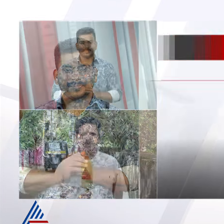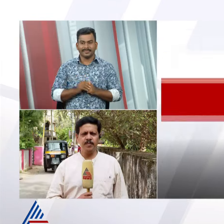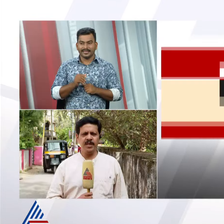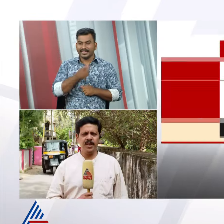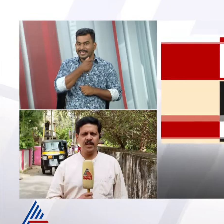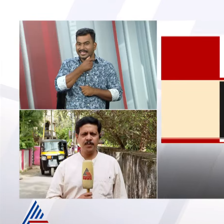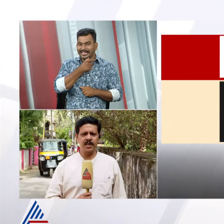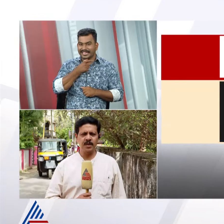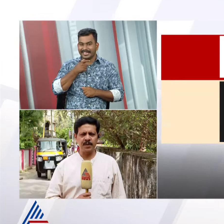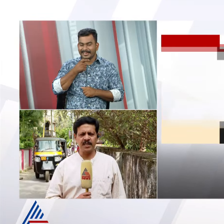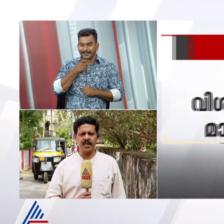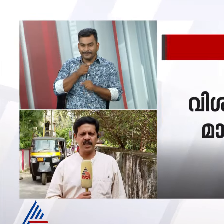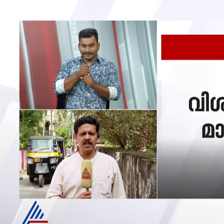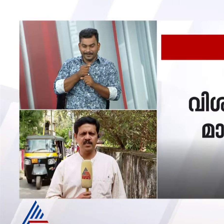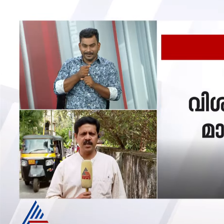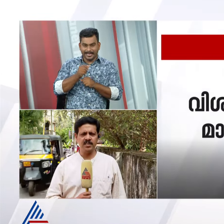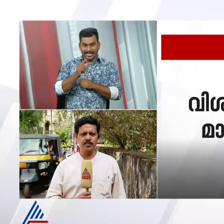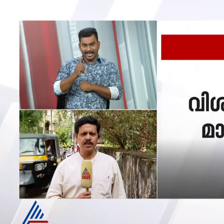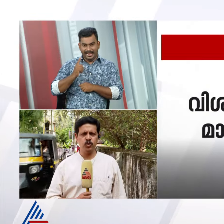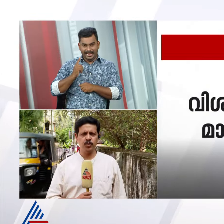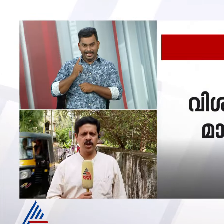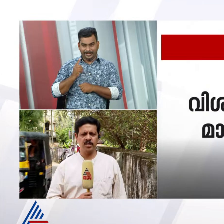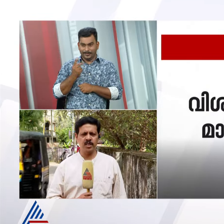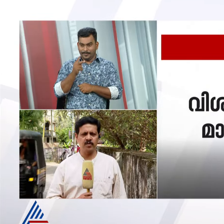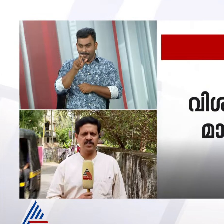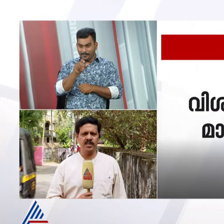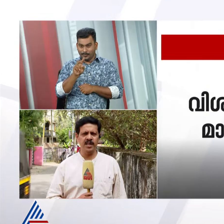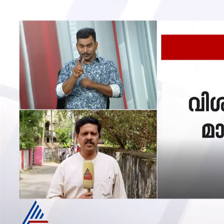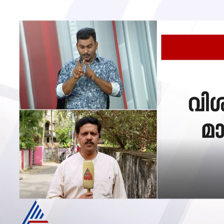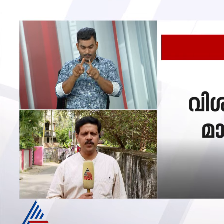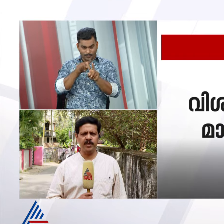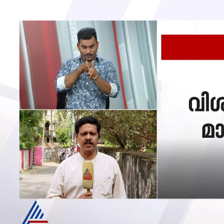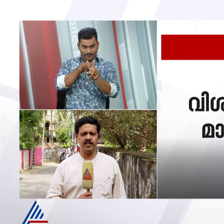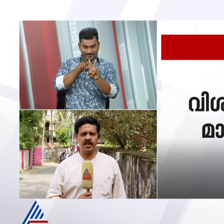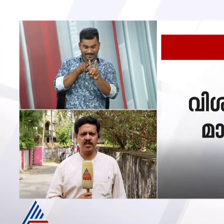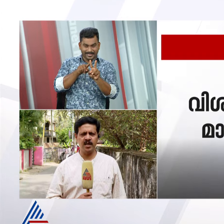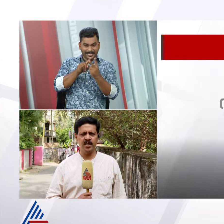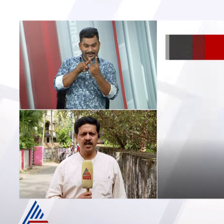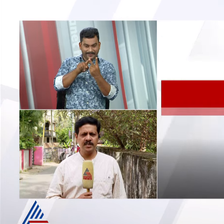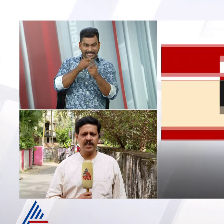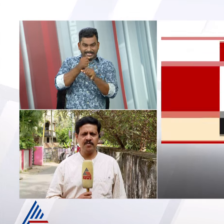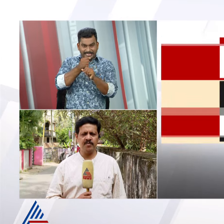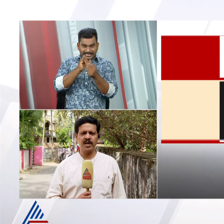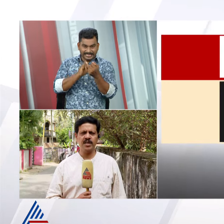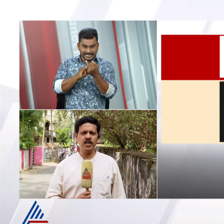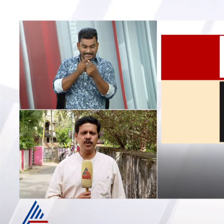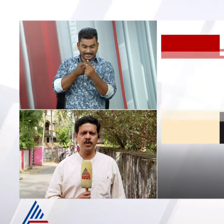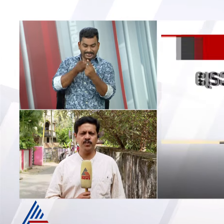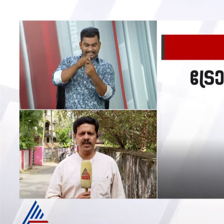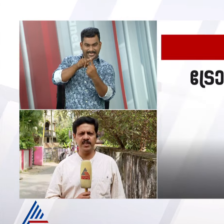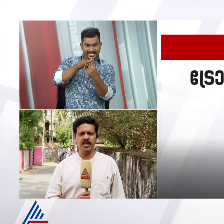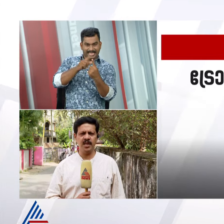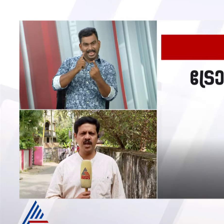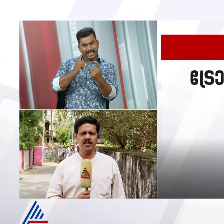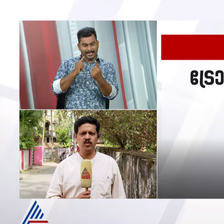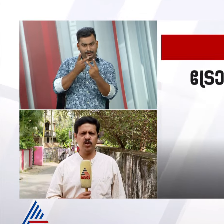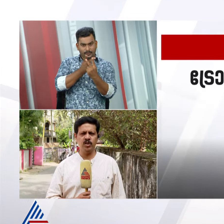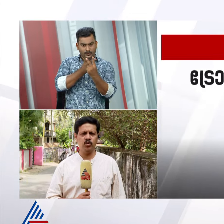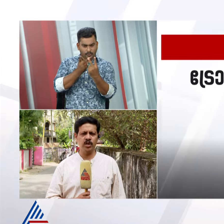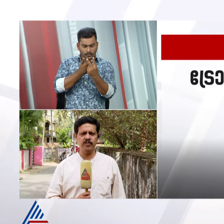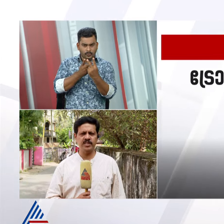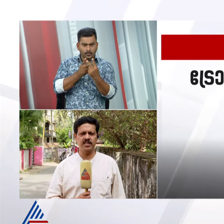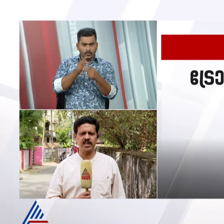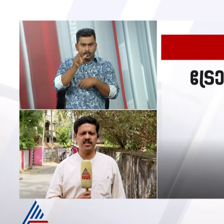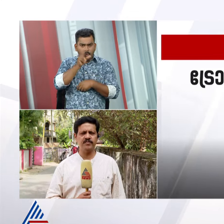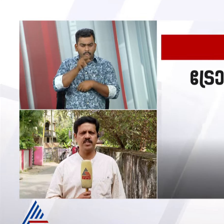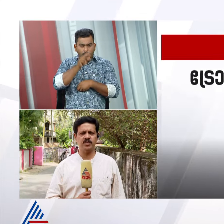സി പി എമ്മിന്റെ രണ്ട് പ്രധാനപ്പെട്ട നേതാക്കൾ, തെരഞ്ഞെടുപ്പിന്റെ ചുമതലയുള്ള നേതാവ്, ജില്ലയിലെ സി പി എമ്മിനെ നിയന്ത്രിക്കുന്ന നേതാവ്, ഇവർ രണ്ടുപേരും രണ്ട് തട്ടിലായി നിന്നുകൊണ്ട്